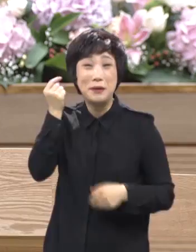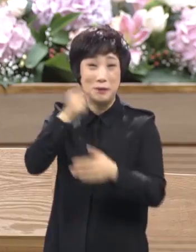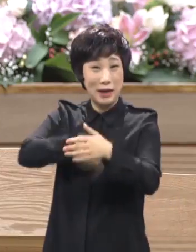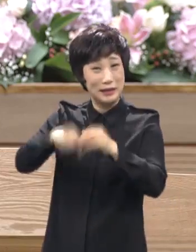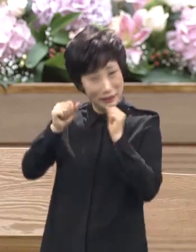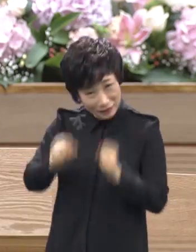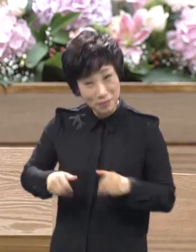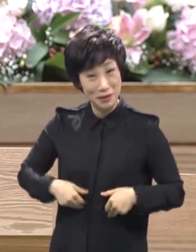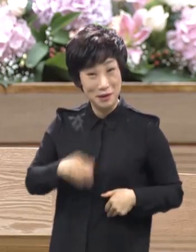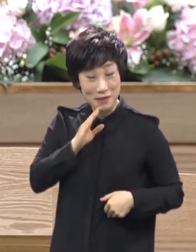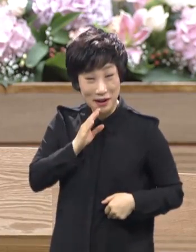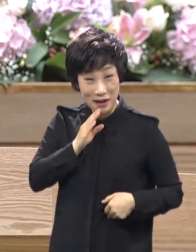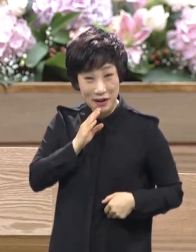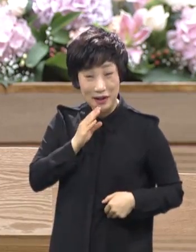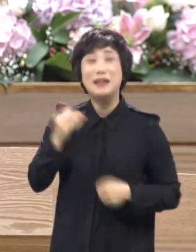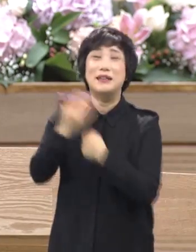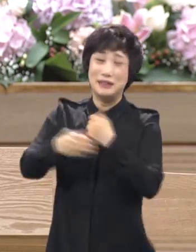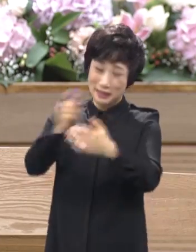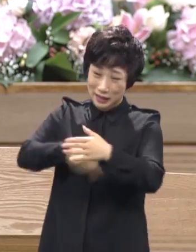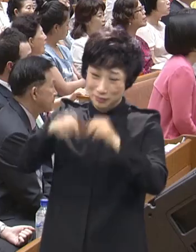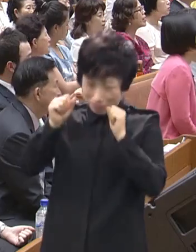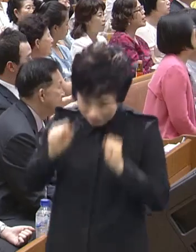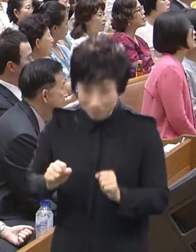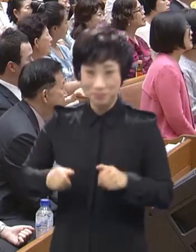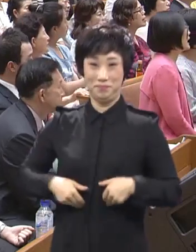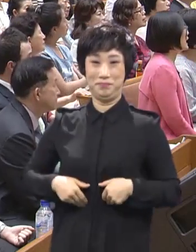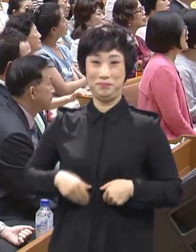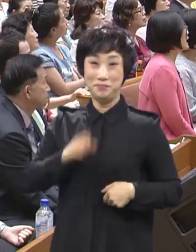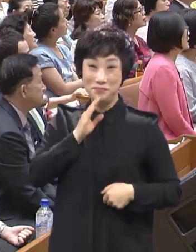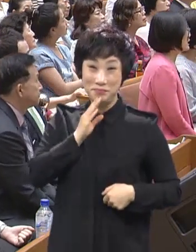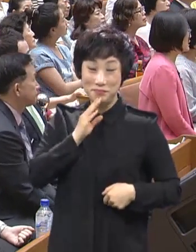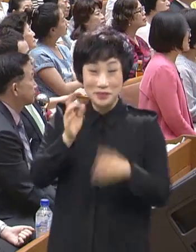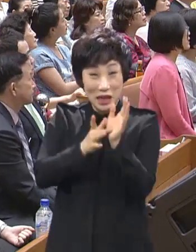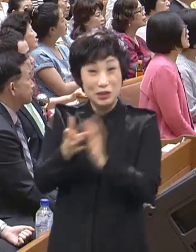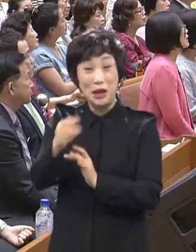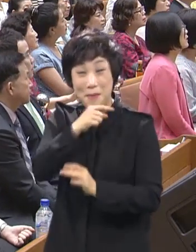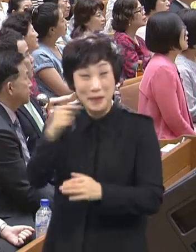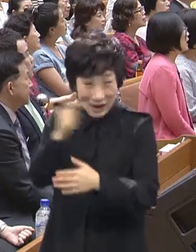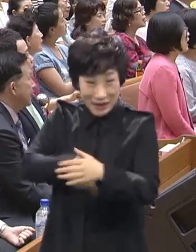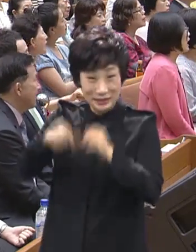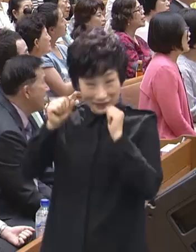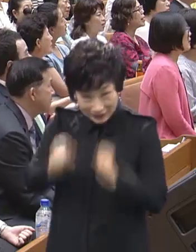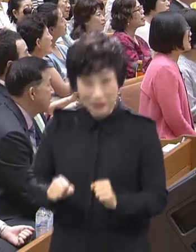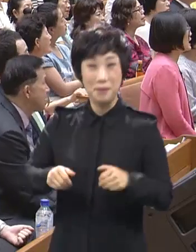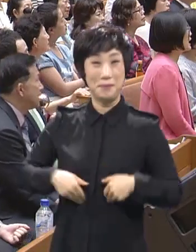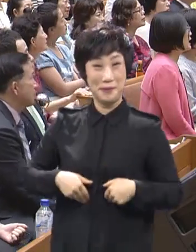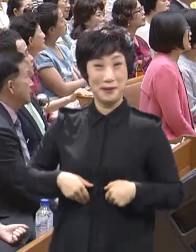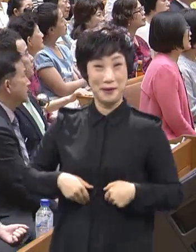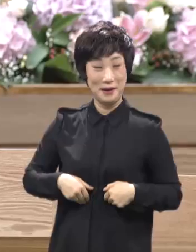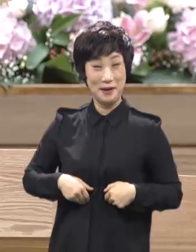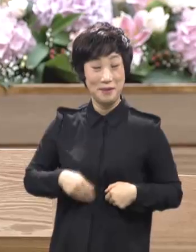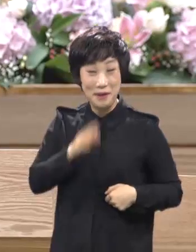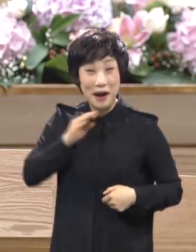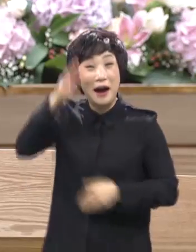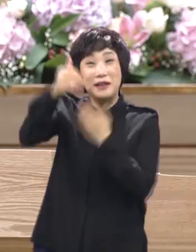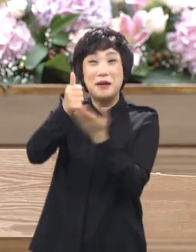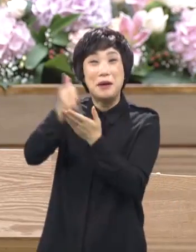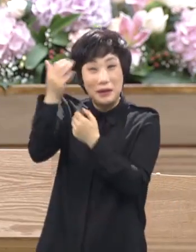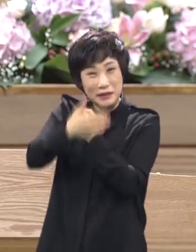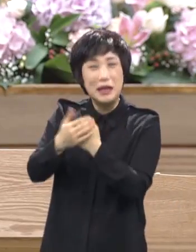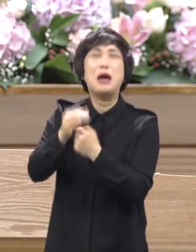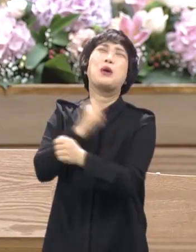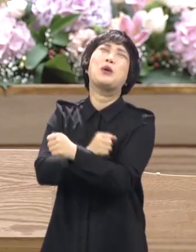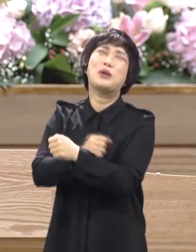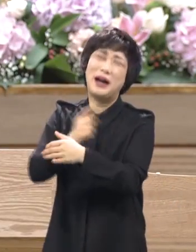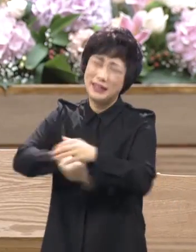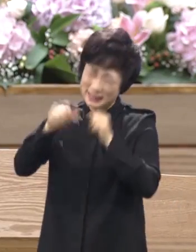된다. 그래서 은혜 안에 있어야 된다. 그래서 예수의 피 안에 있어야 된다. 그래서 하나님의 은혜의 공로